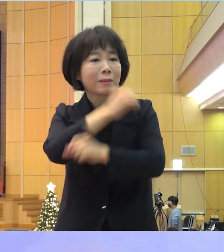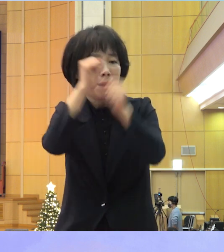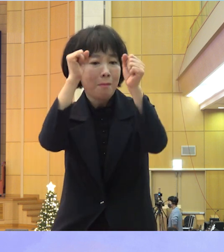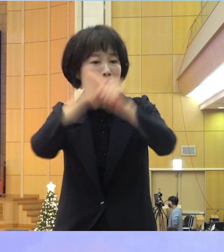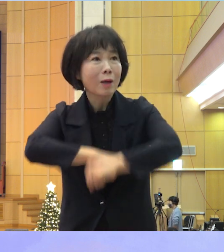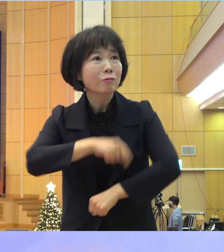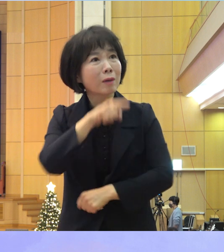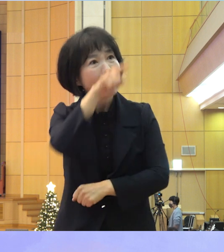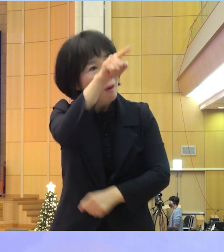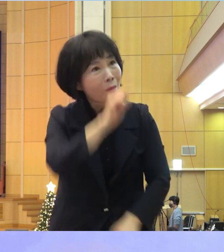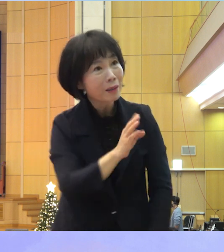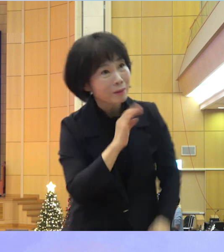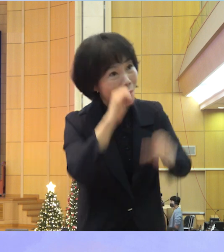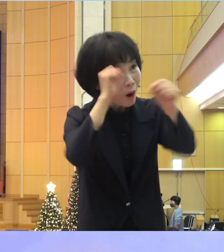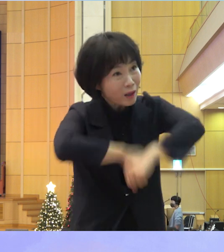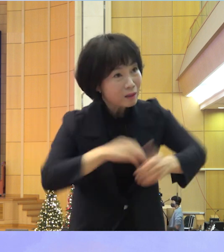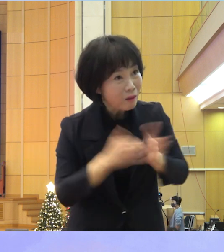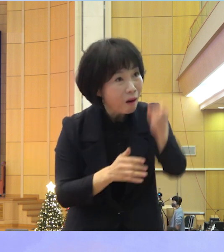얼마나